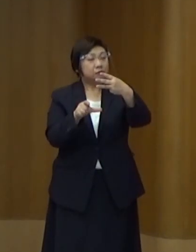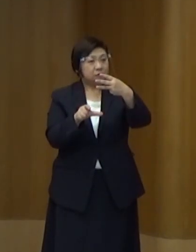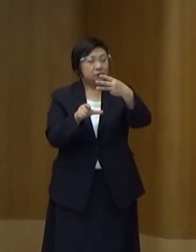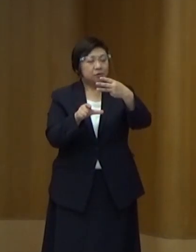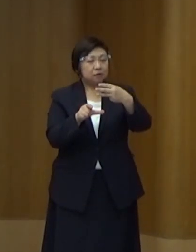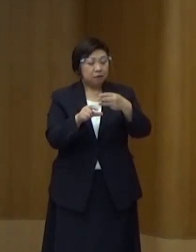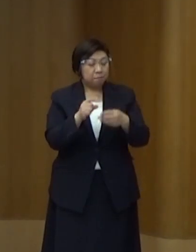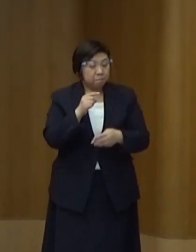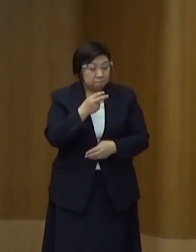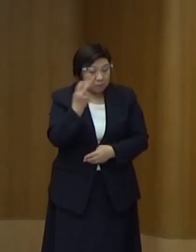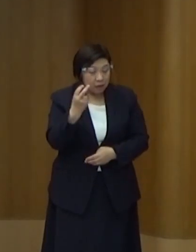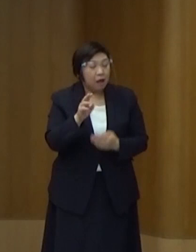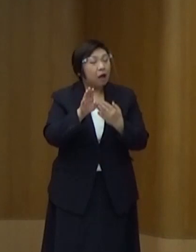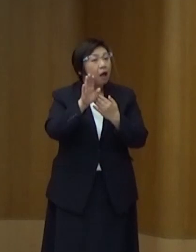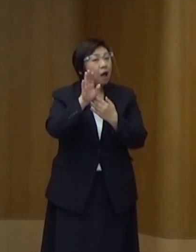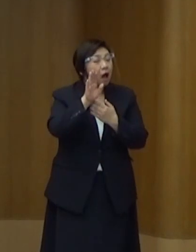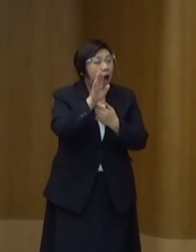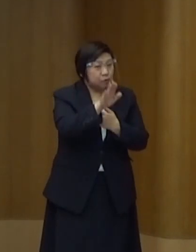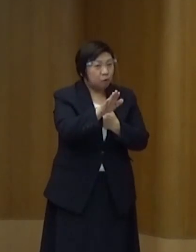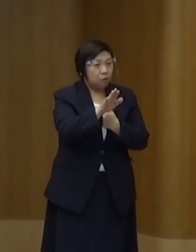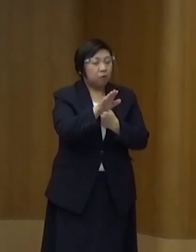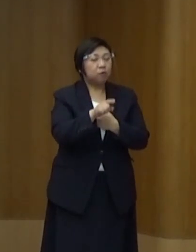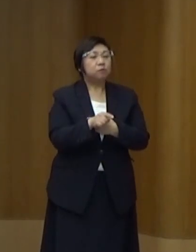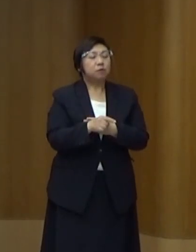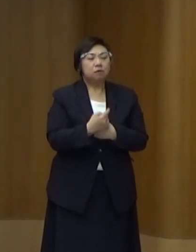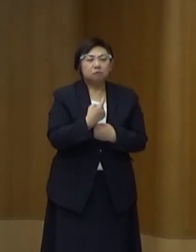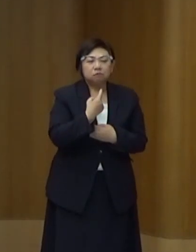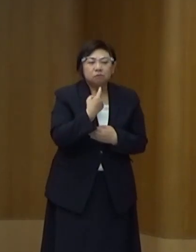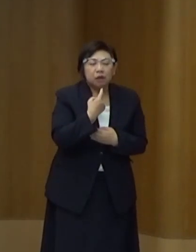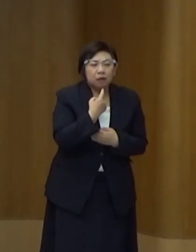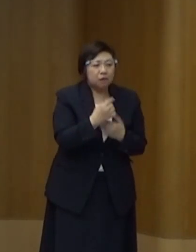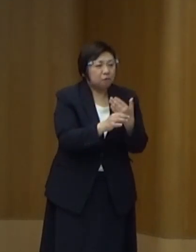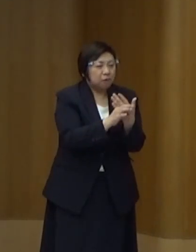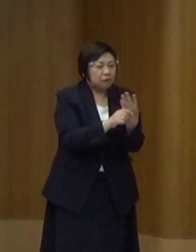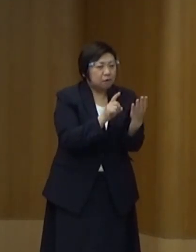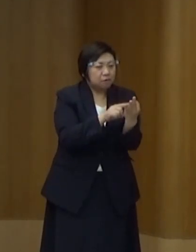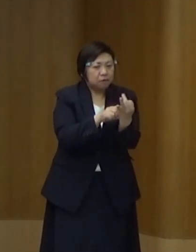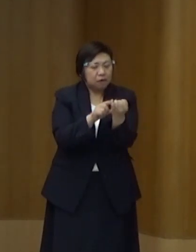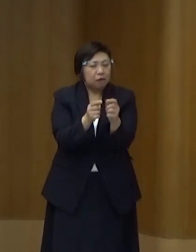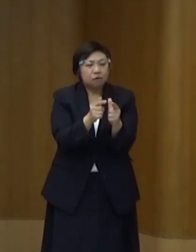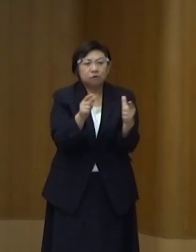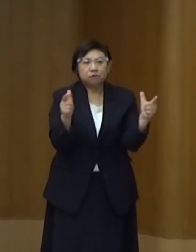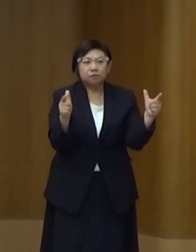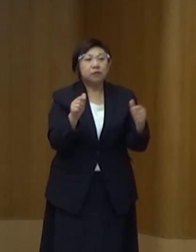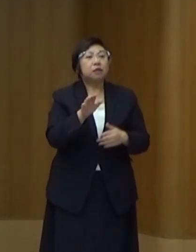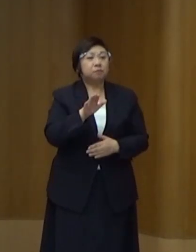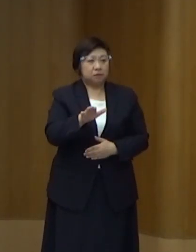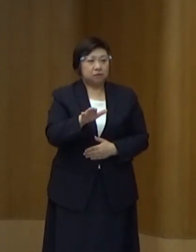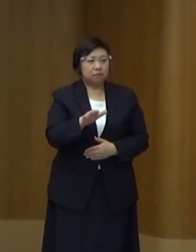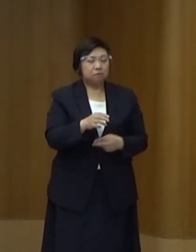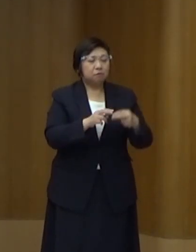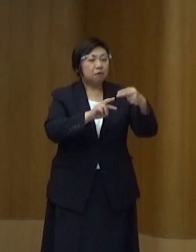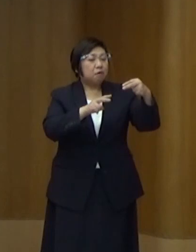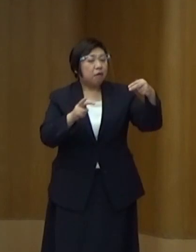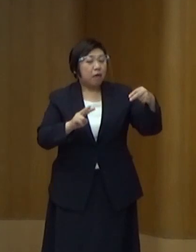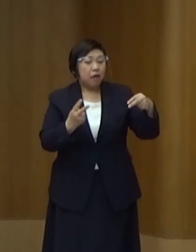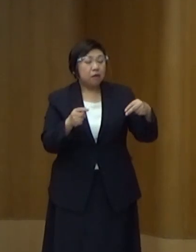されて以降、その疑い事例が大きく増加をしています。変異株